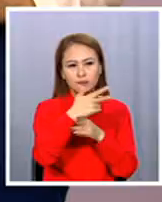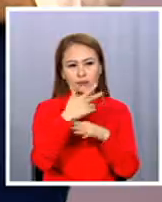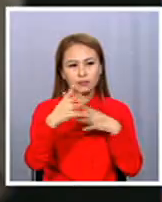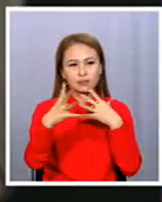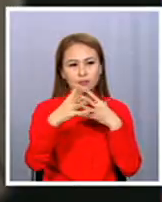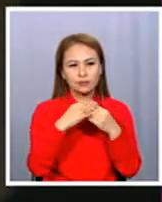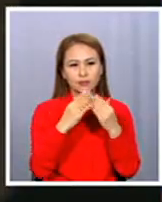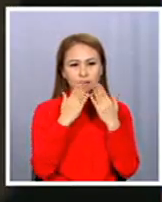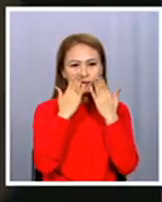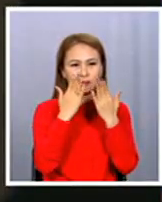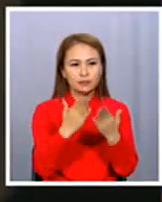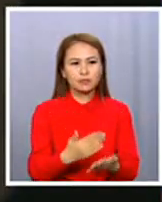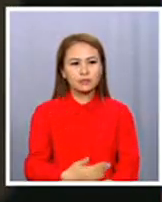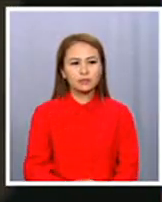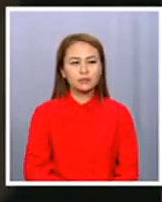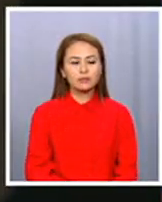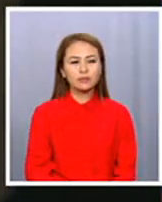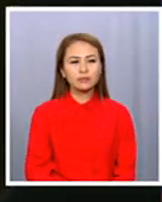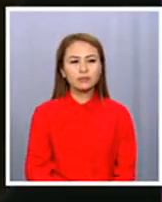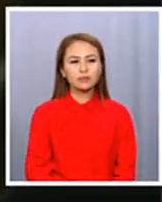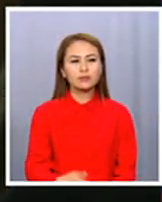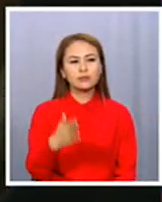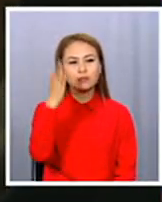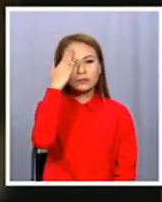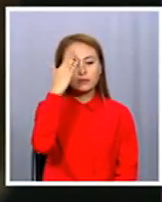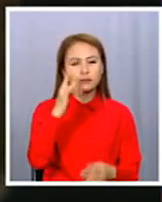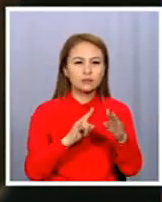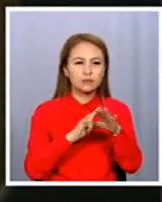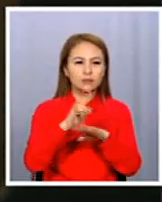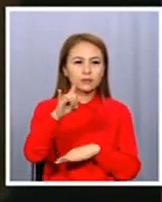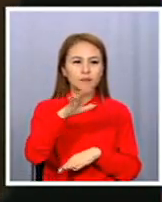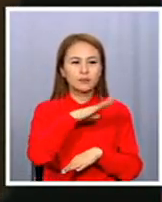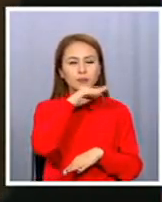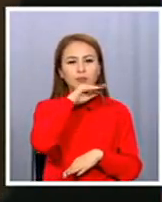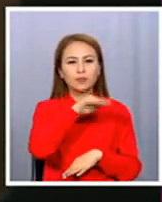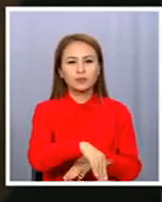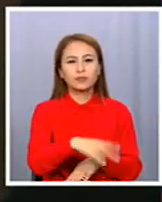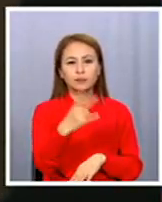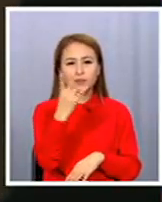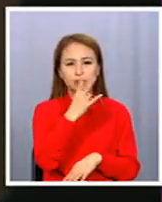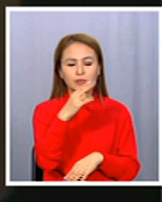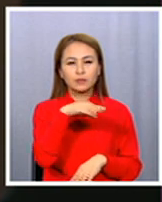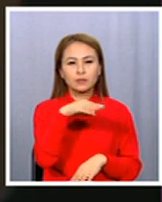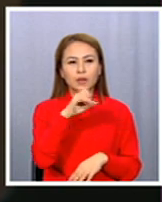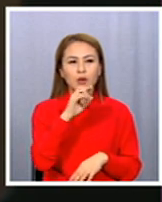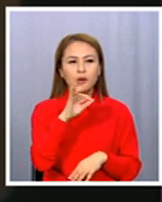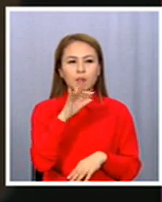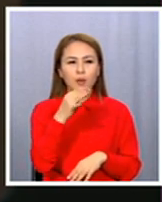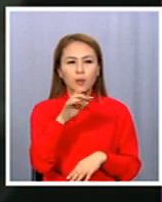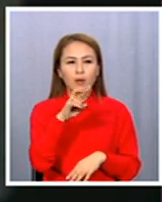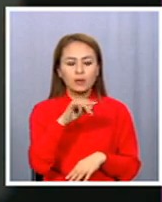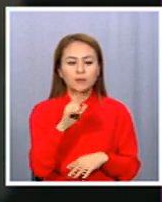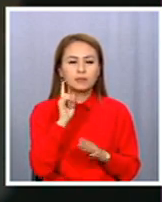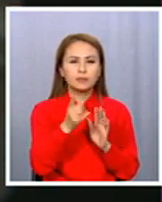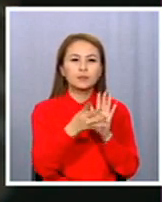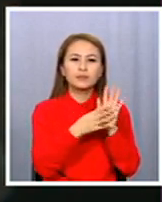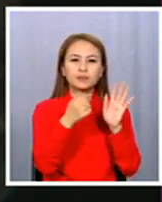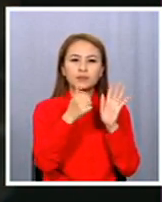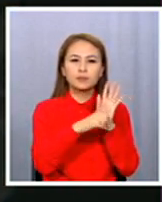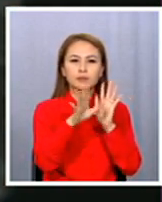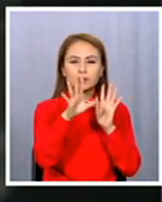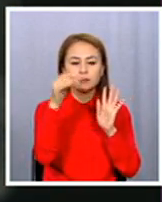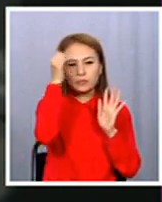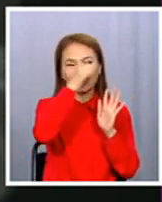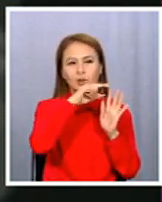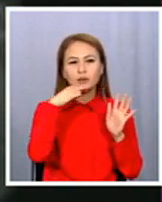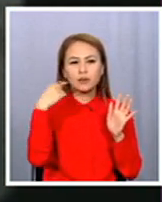көрейік. Білікті ұшқыш болу үшін кәсіби білім керек. Тоқтар Оңғарбайұлы 1965 жылы